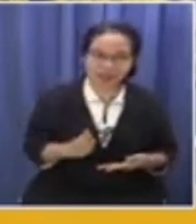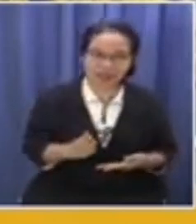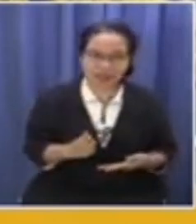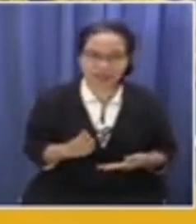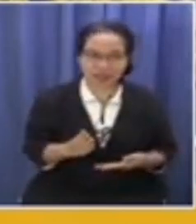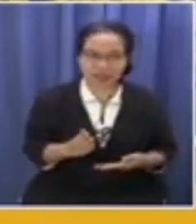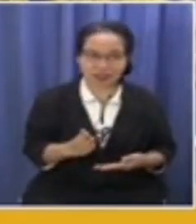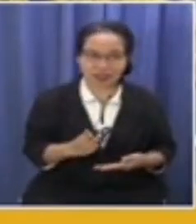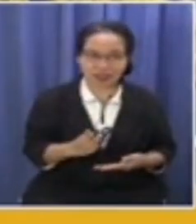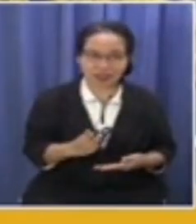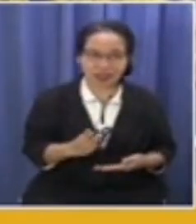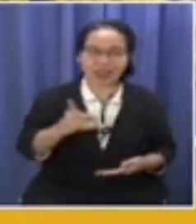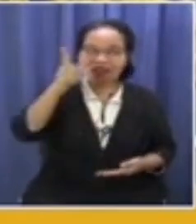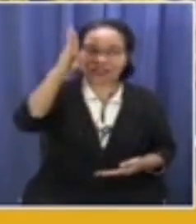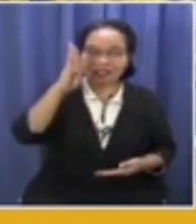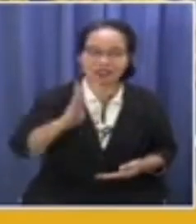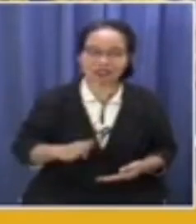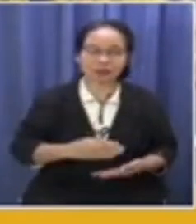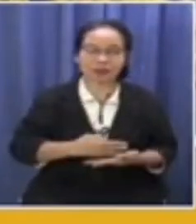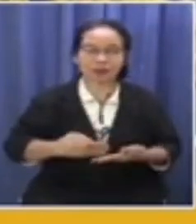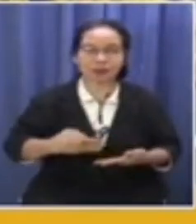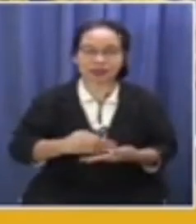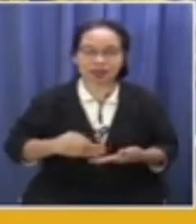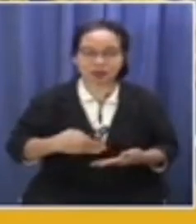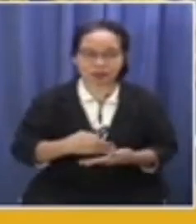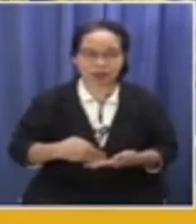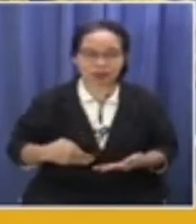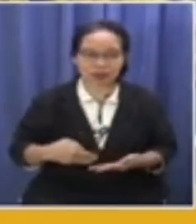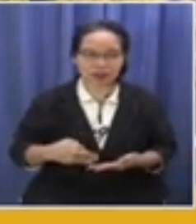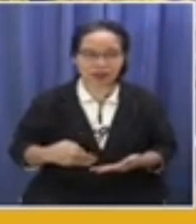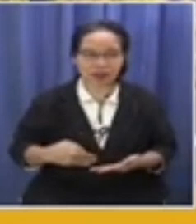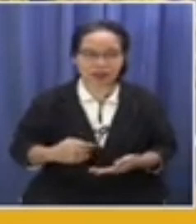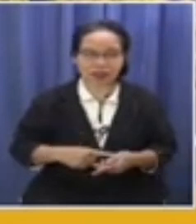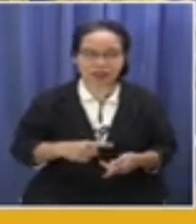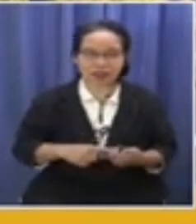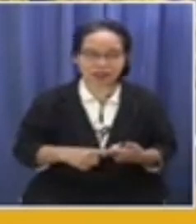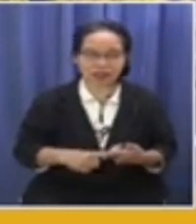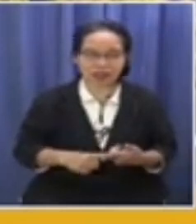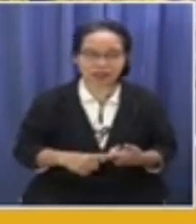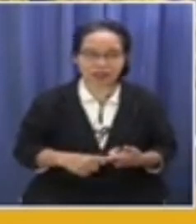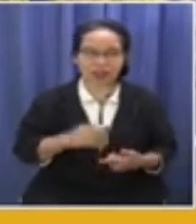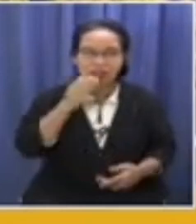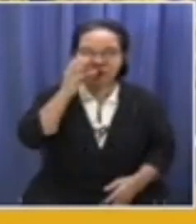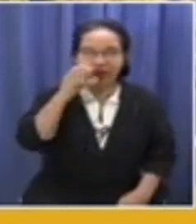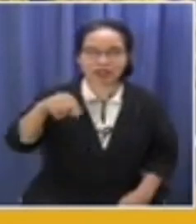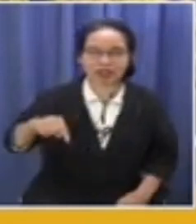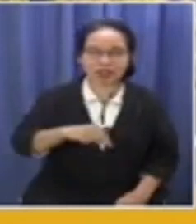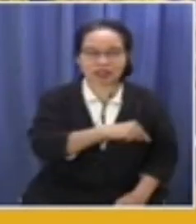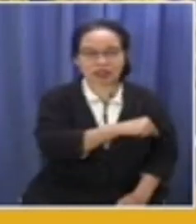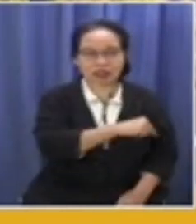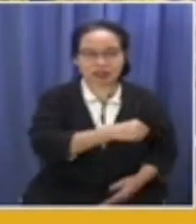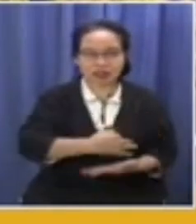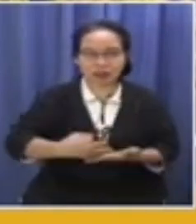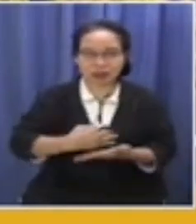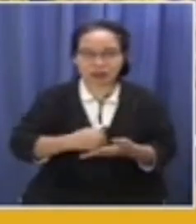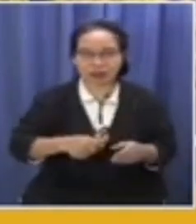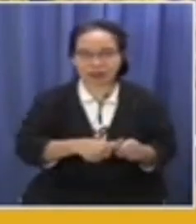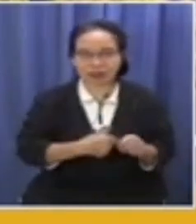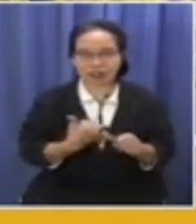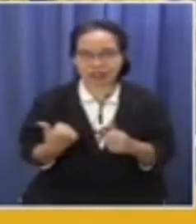Diyos ang Diyos nagpapatawag at utos niya sa atin magpatawaran